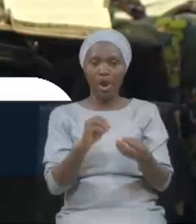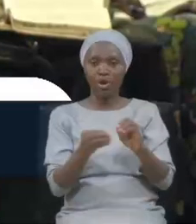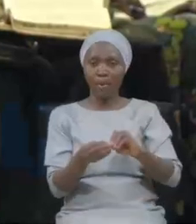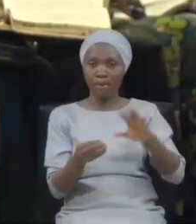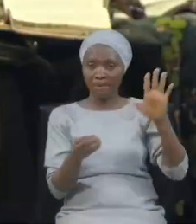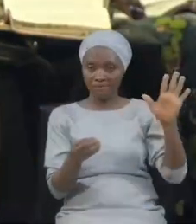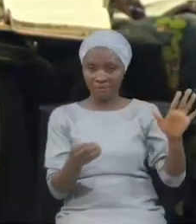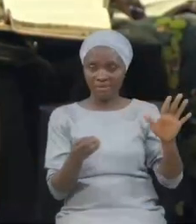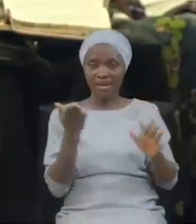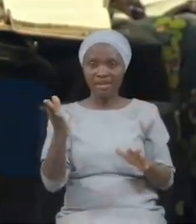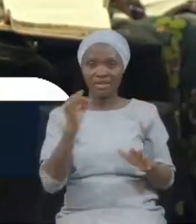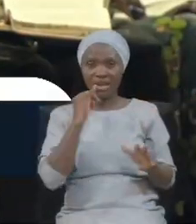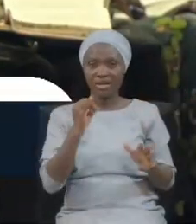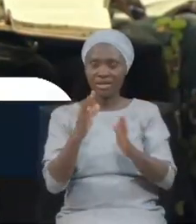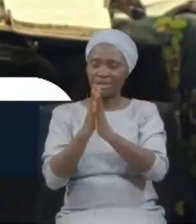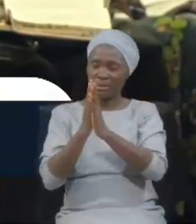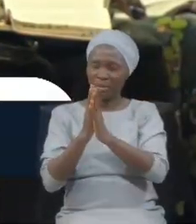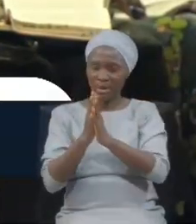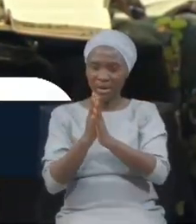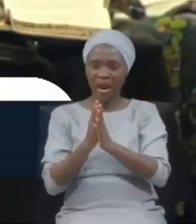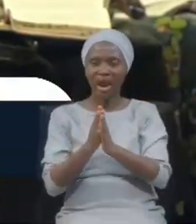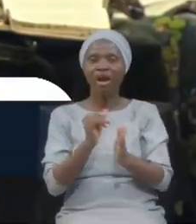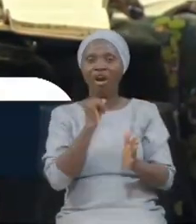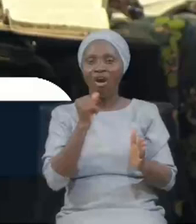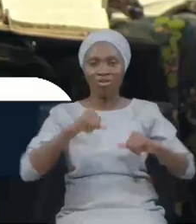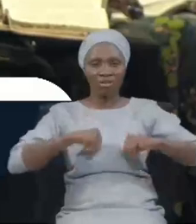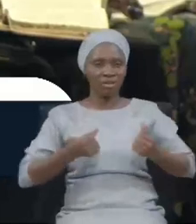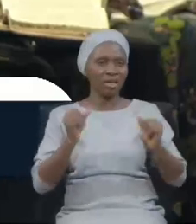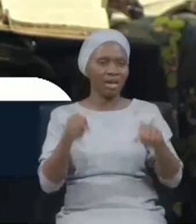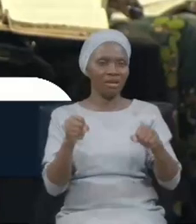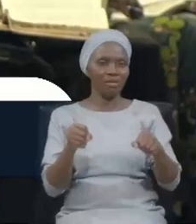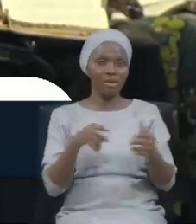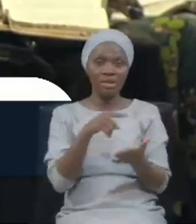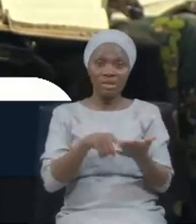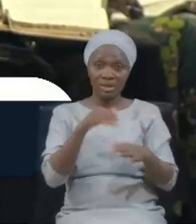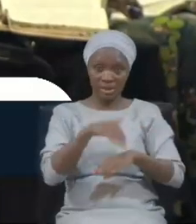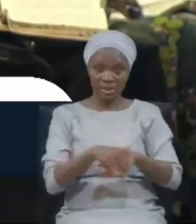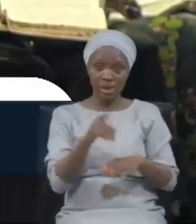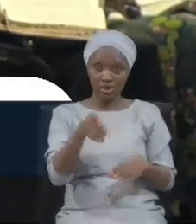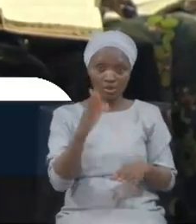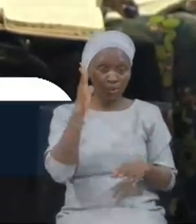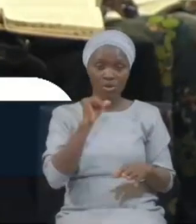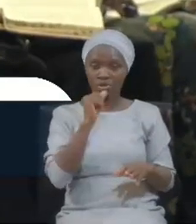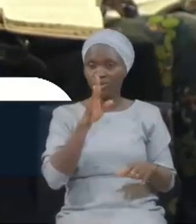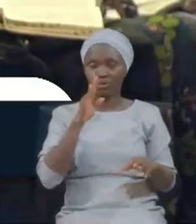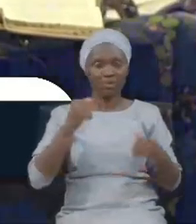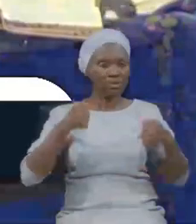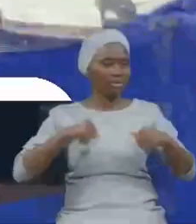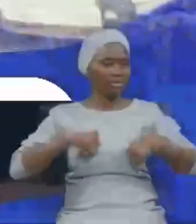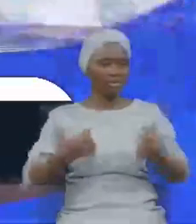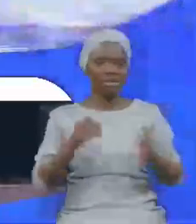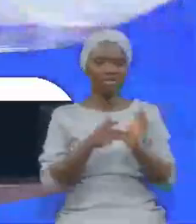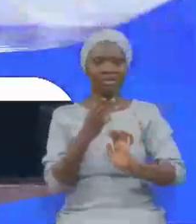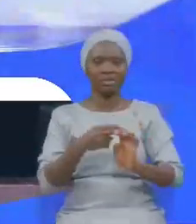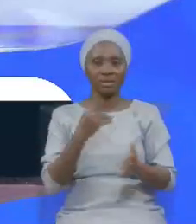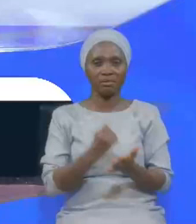prière indéniable. Ce soir, vous ne serez pas refusé. Je ne serai pas refusé. Nous mentionnons le